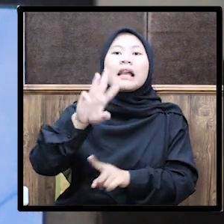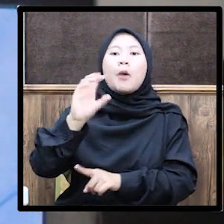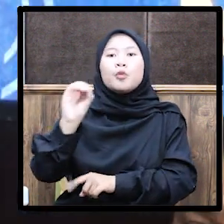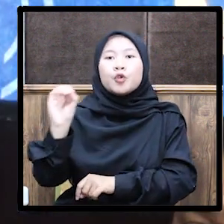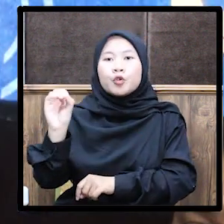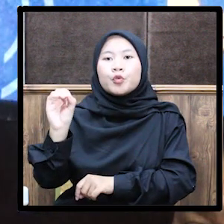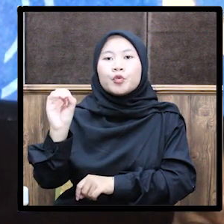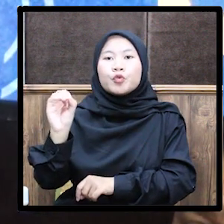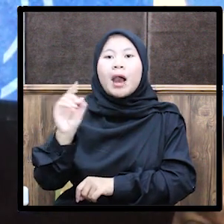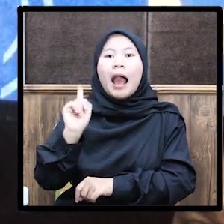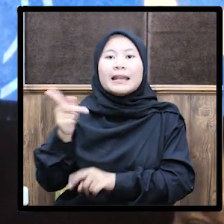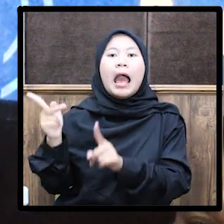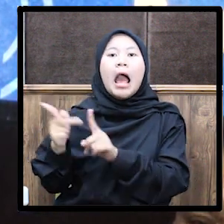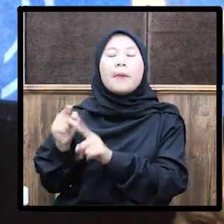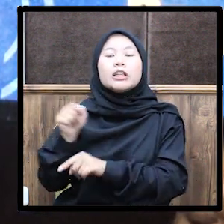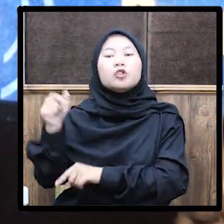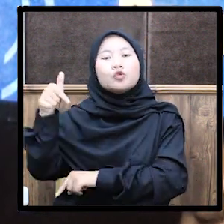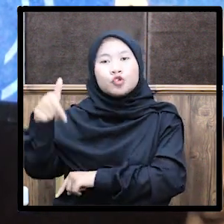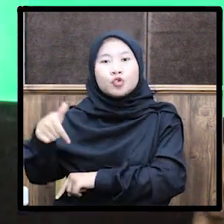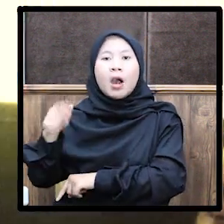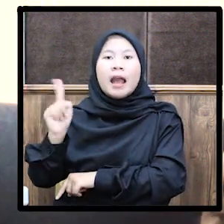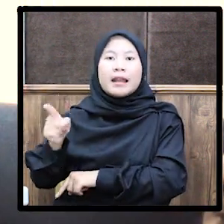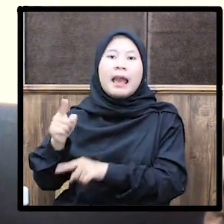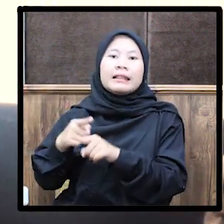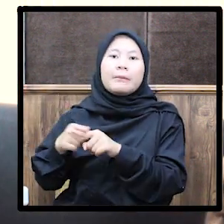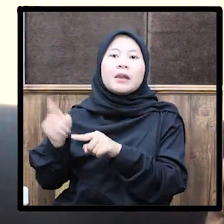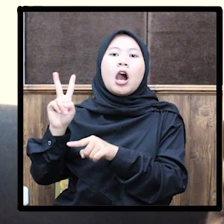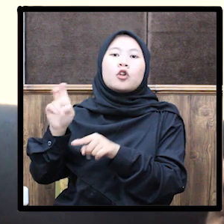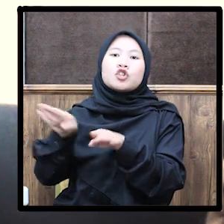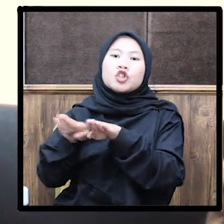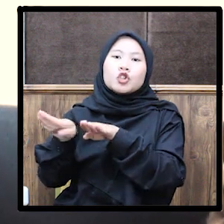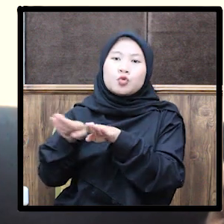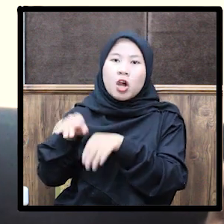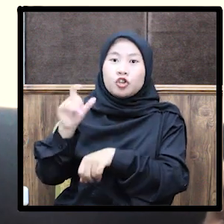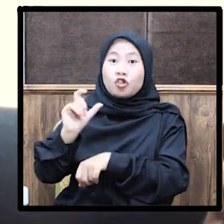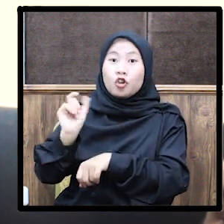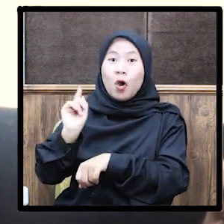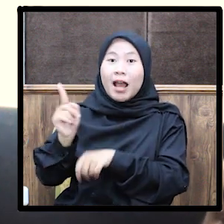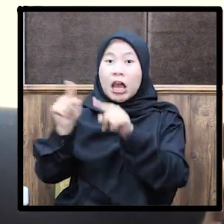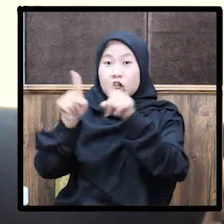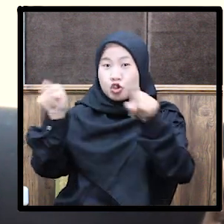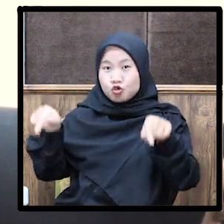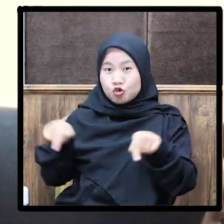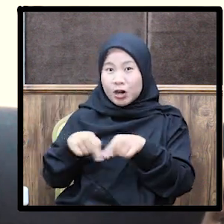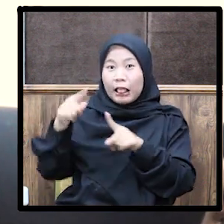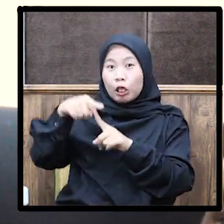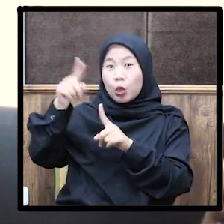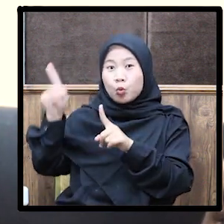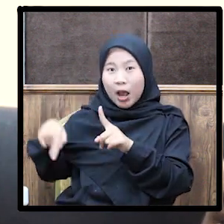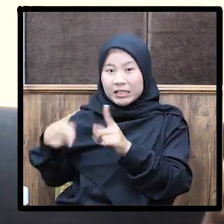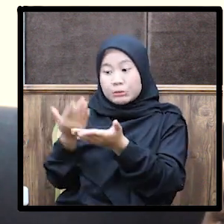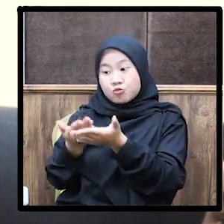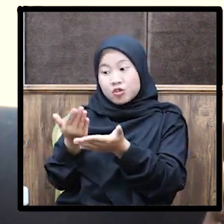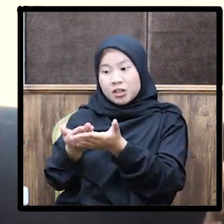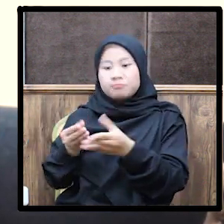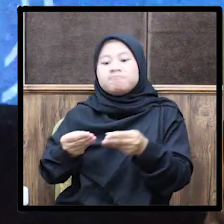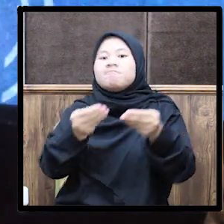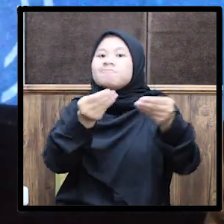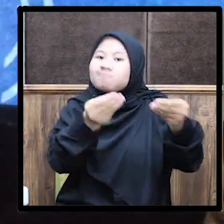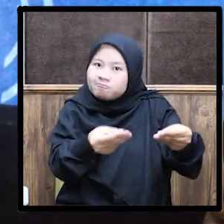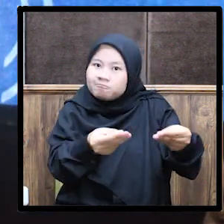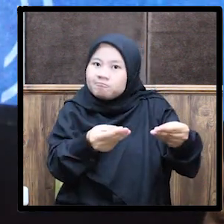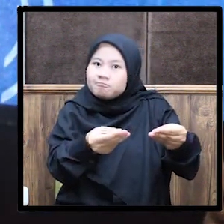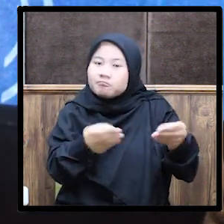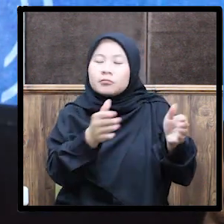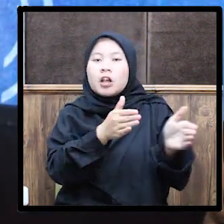kriteria, yaitu surat tugas. Dia memang sedang bertugas pada daerah itu dan itu dibuktikan dengan surat tugas dari pimpinan,